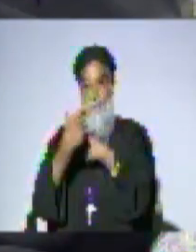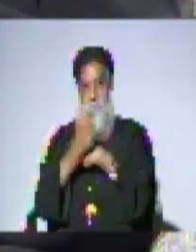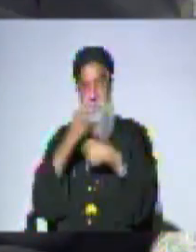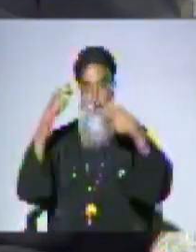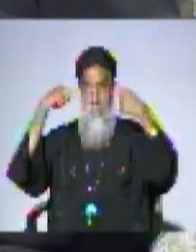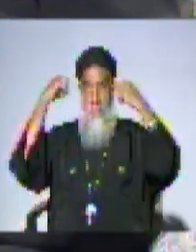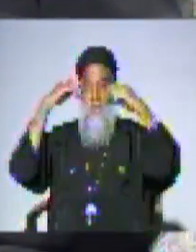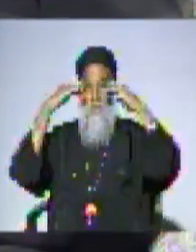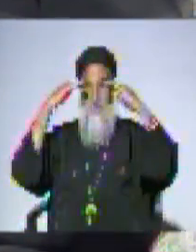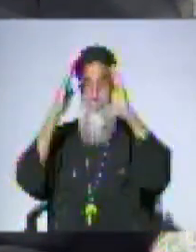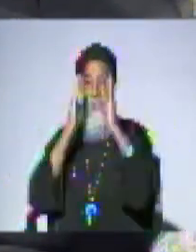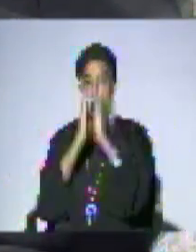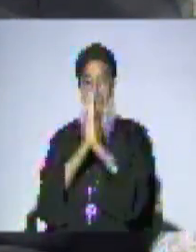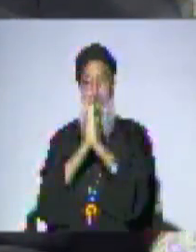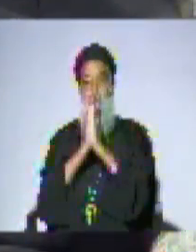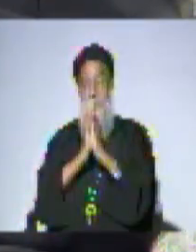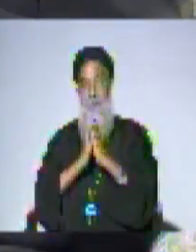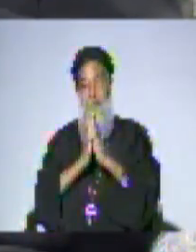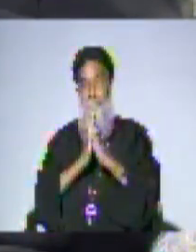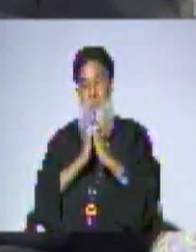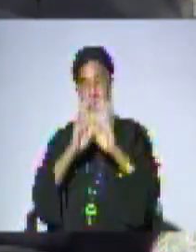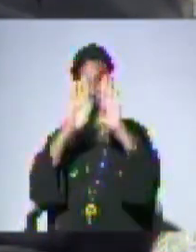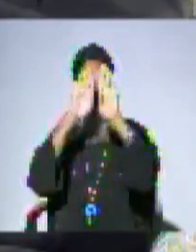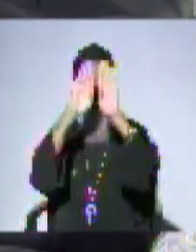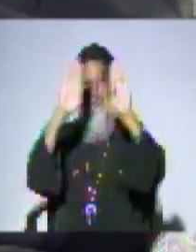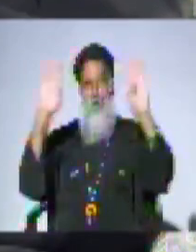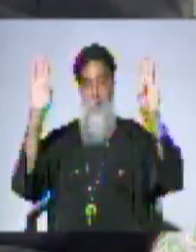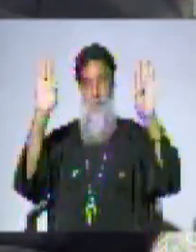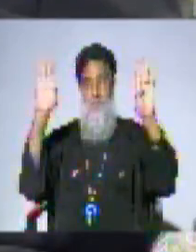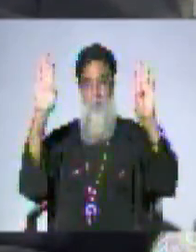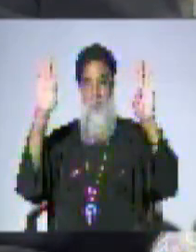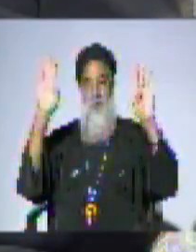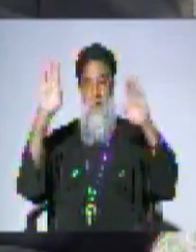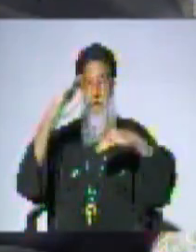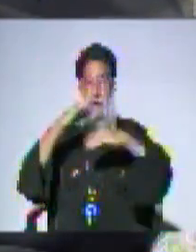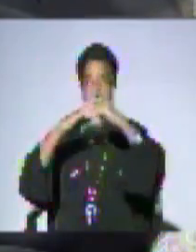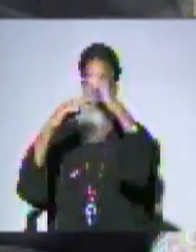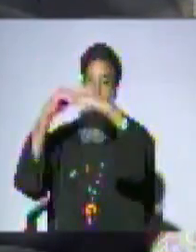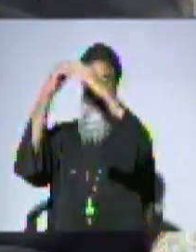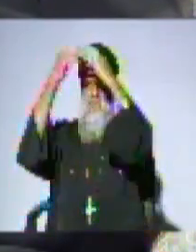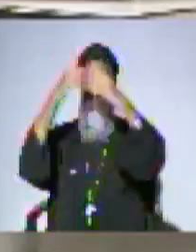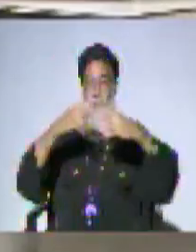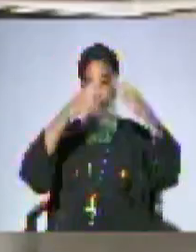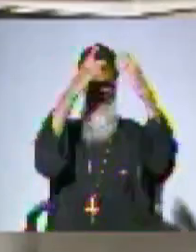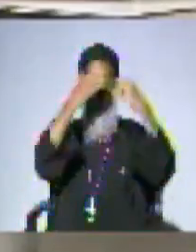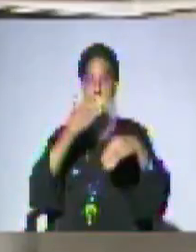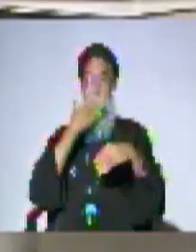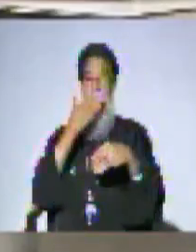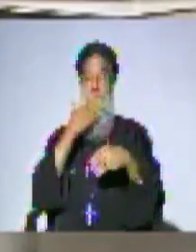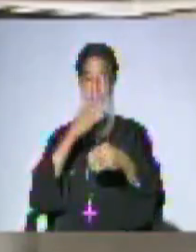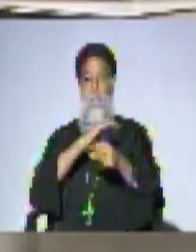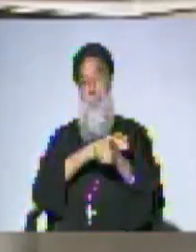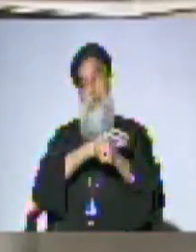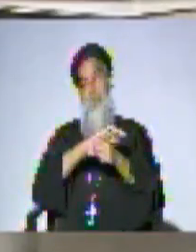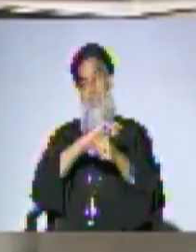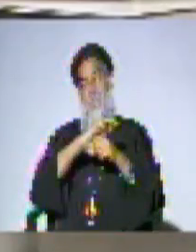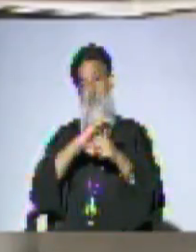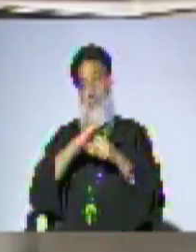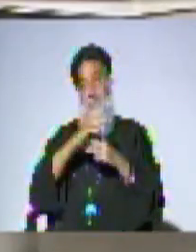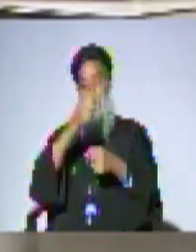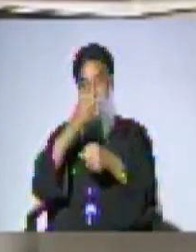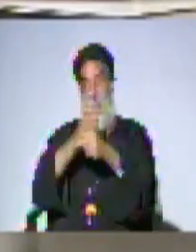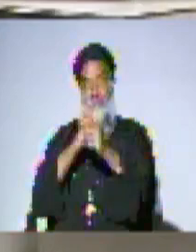في صلاة الحجاب أو حامل الأيقونات اللي بتتقال على باب الهيكل